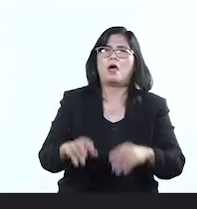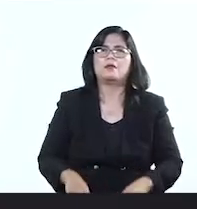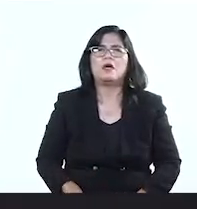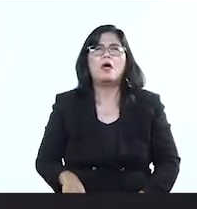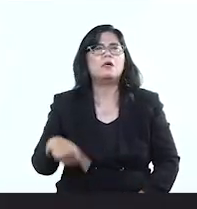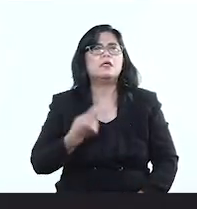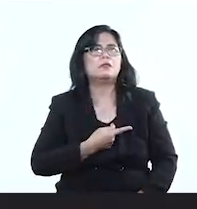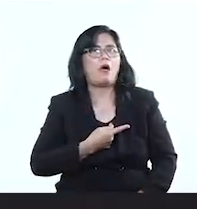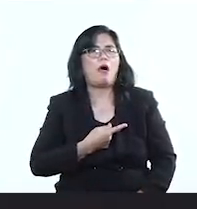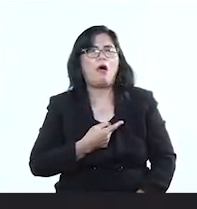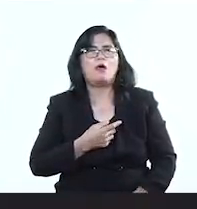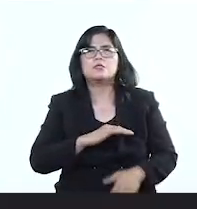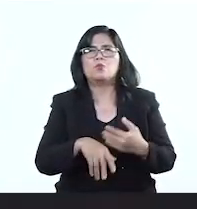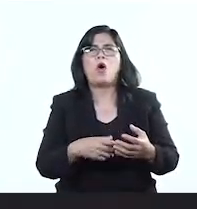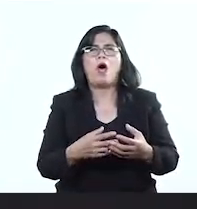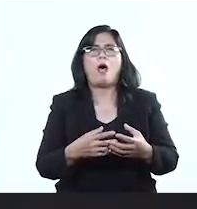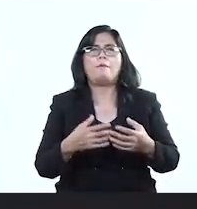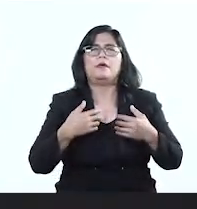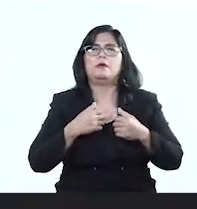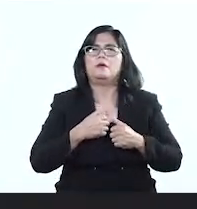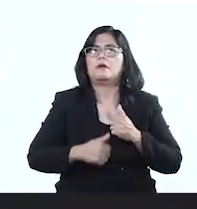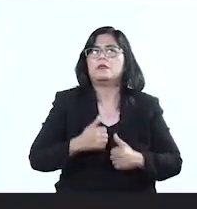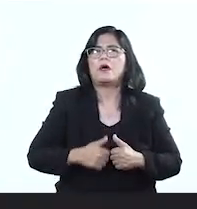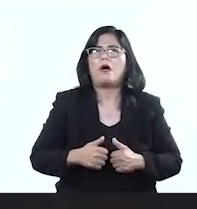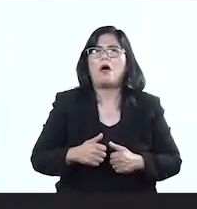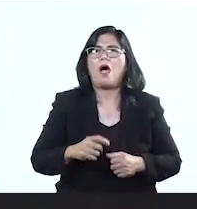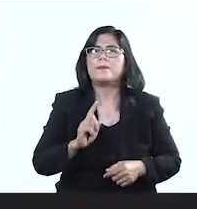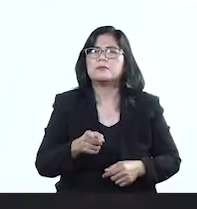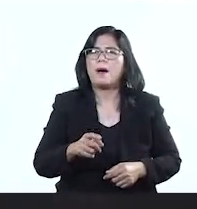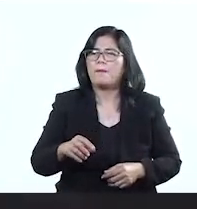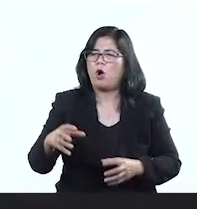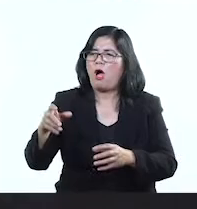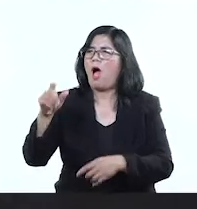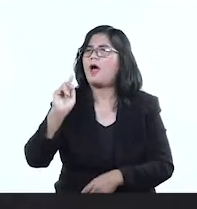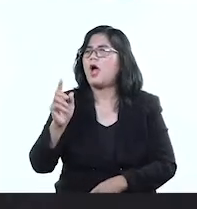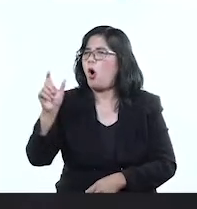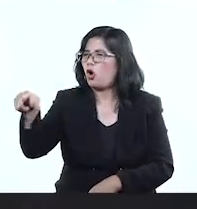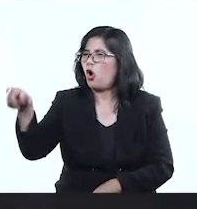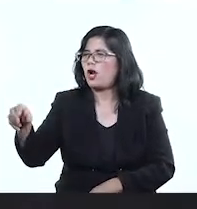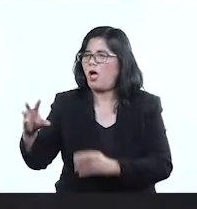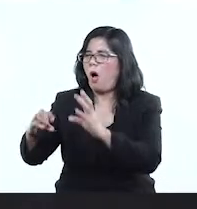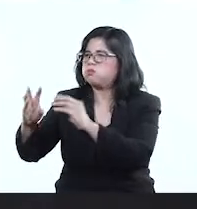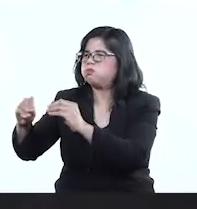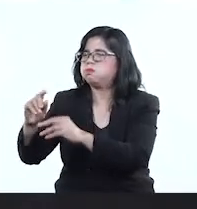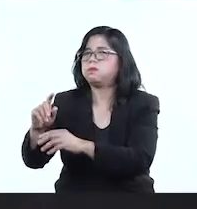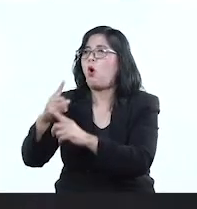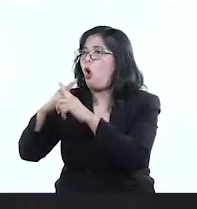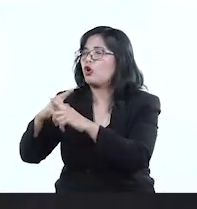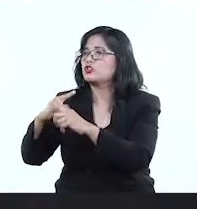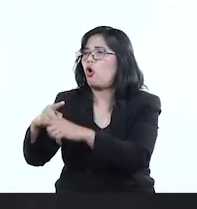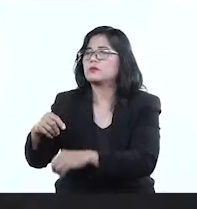menderita karena sekumpulan manusia manusia sesak di hatinya ini tapi kita berdoa dalam nama Yesus